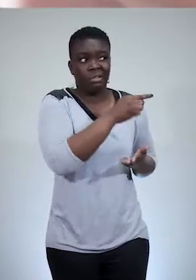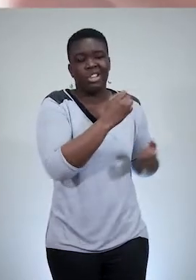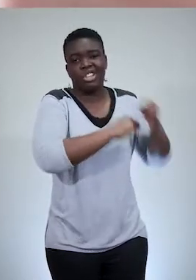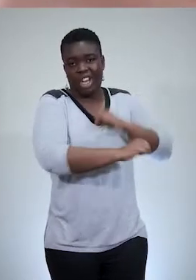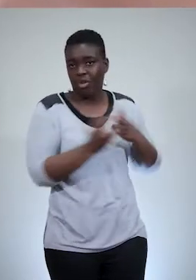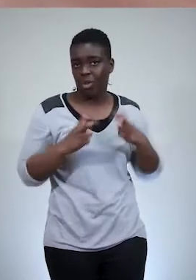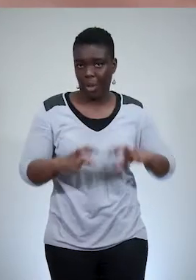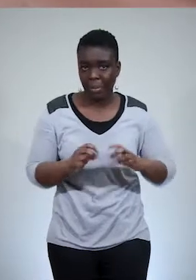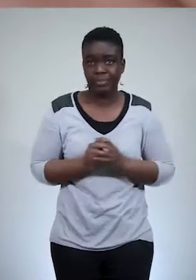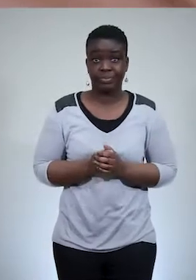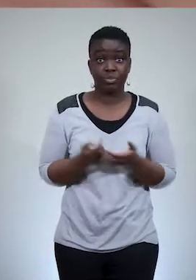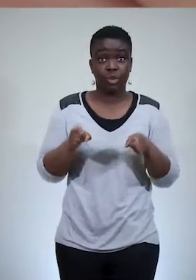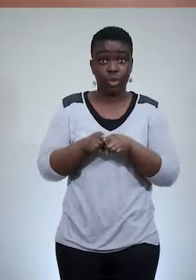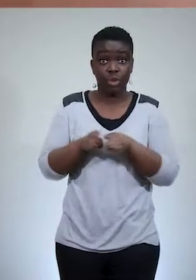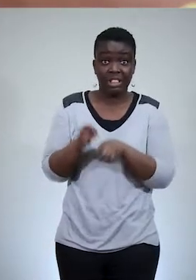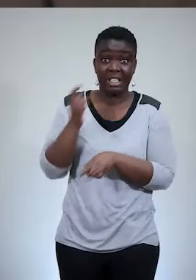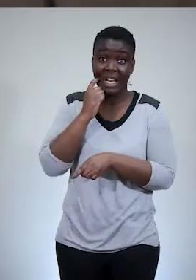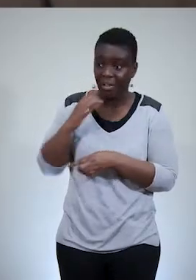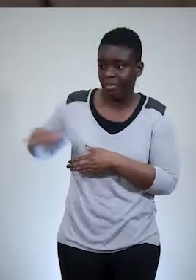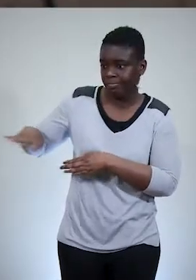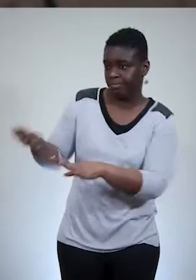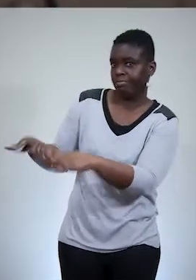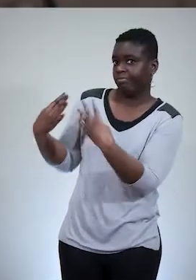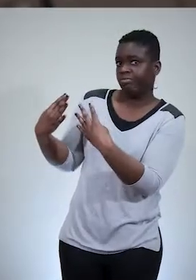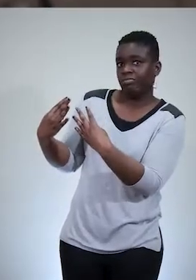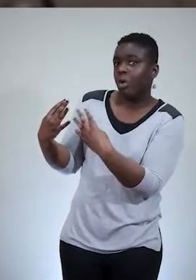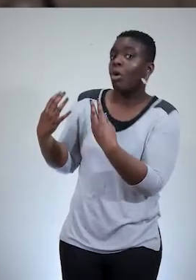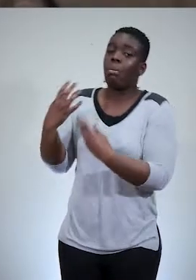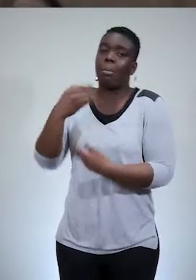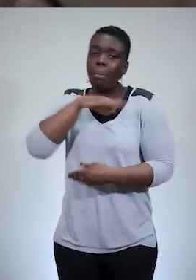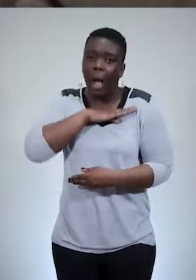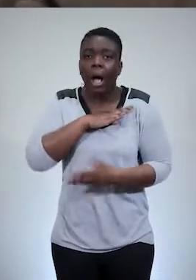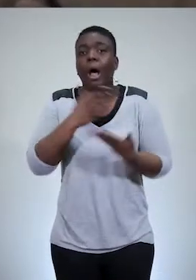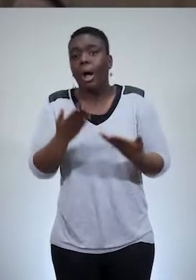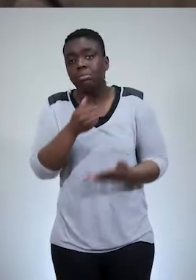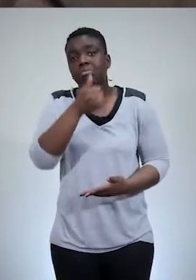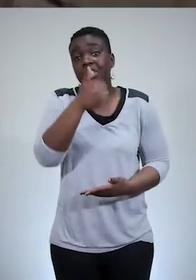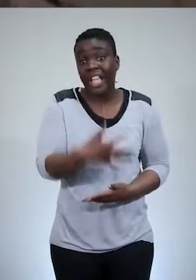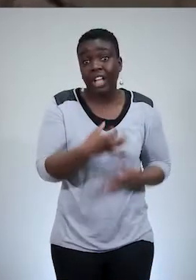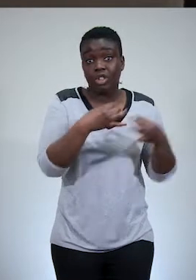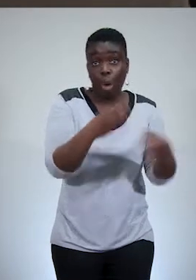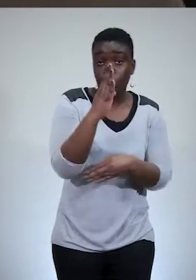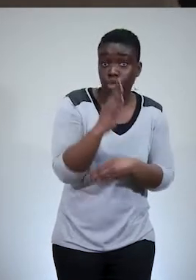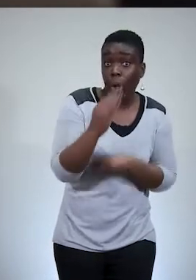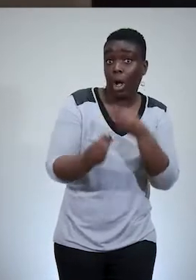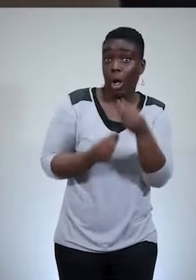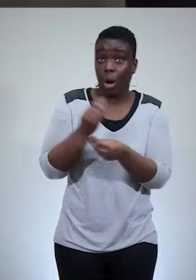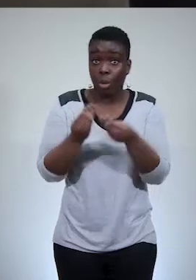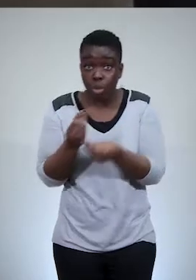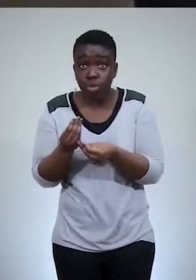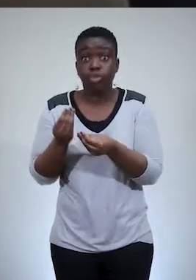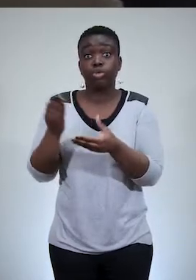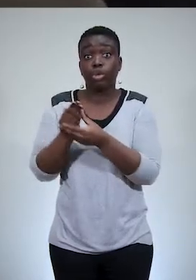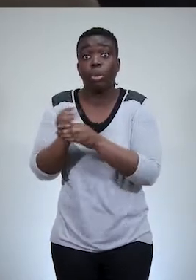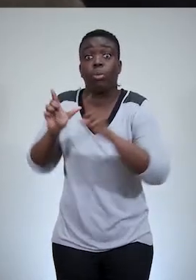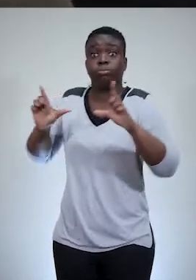fixer les choses. Ma malvoyance, elle provoque beaucoup de fatigabilité. C'est-à-dire que des choses tout simples pour